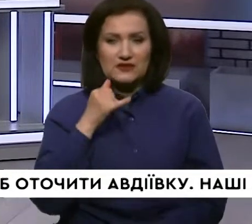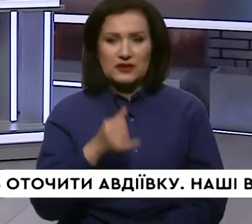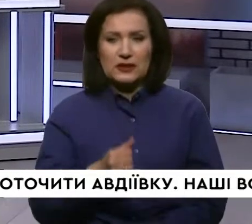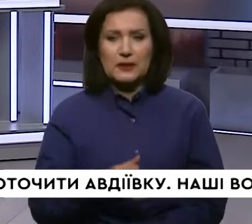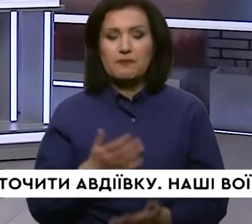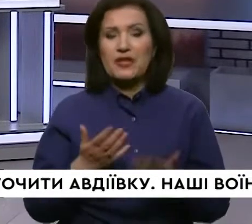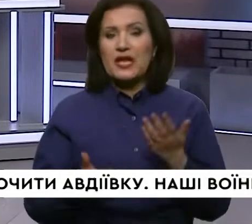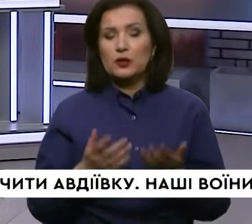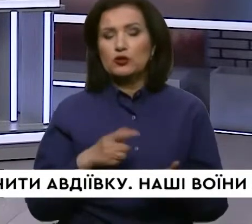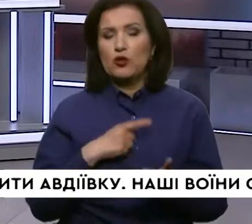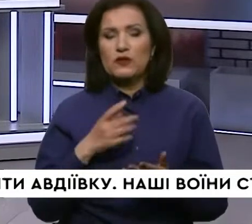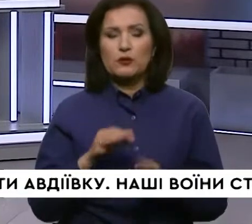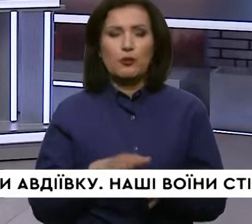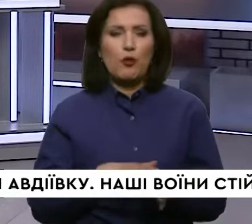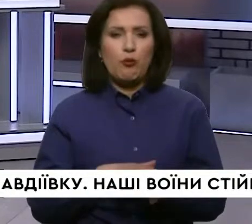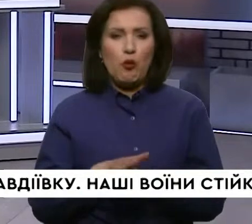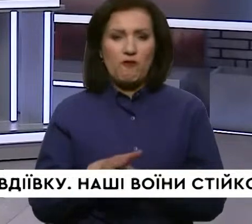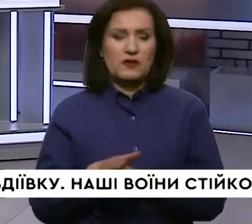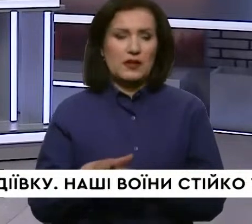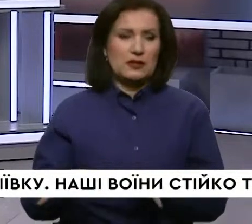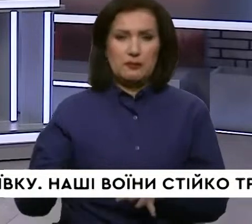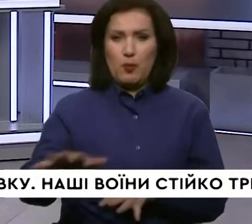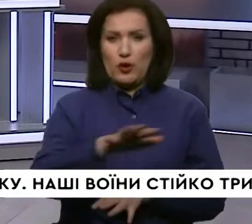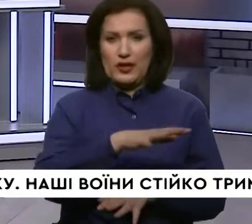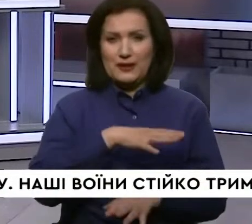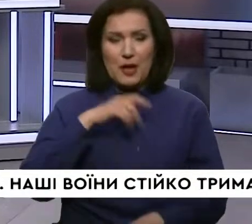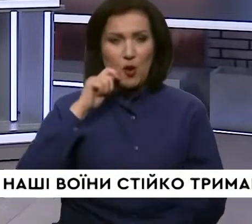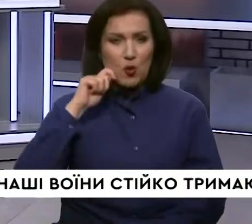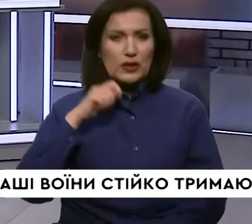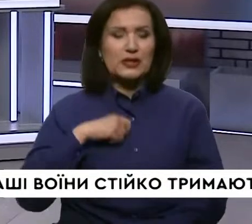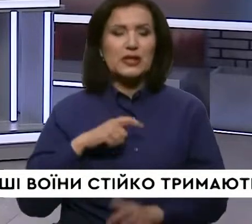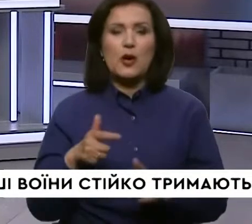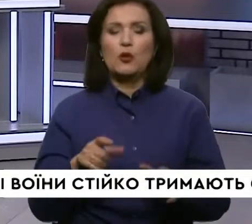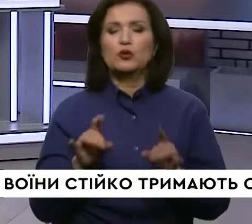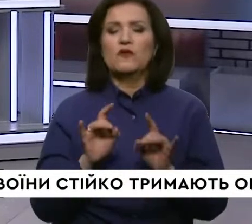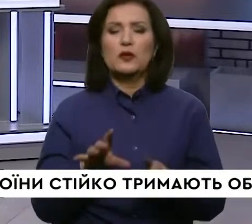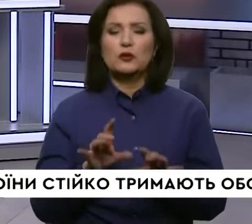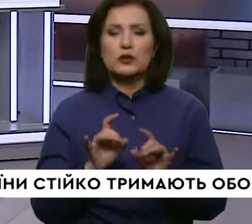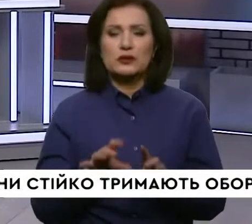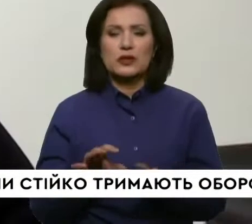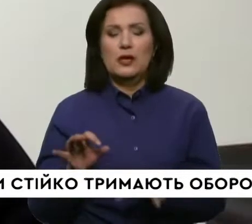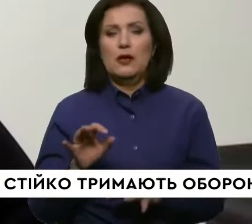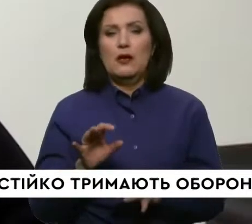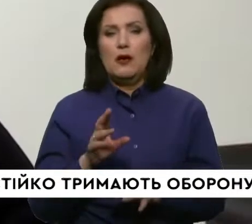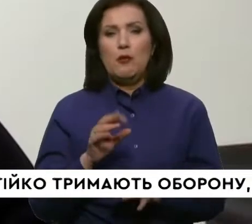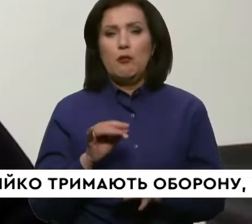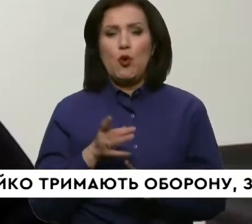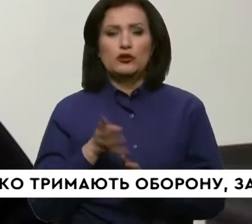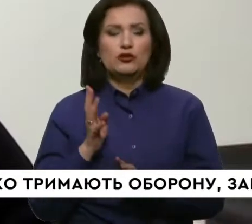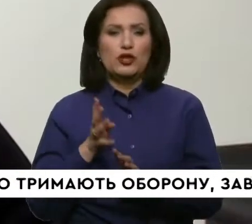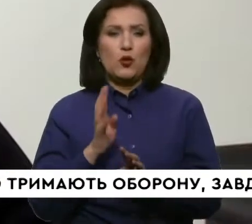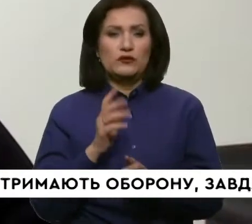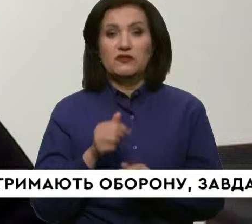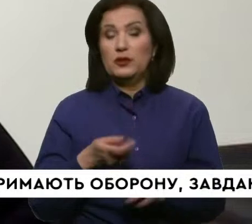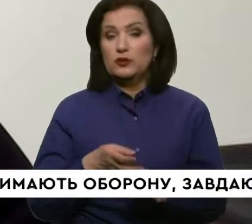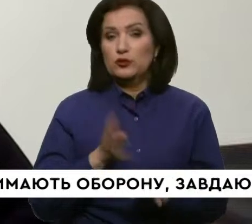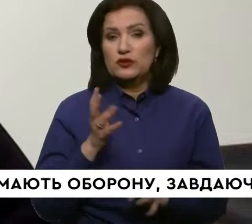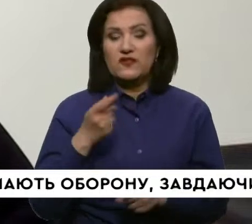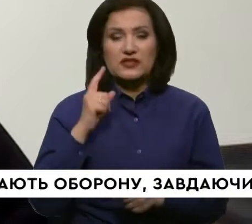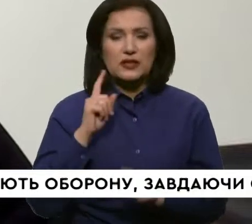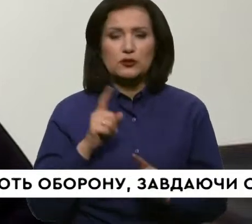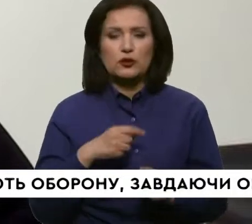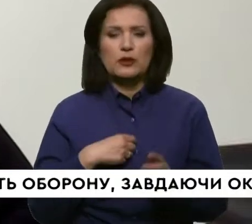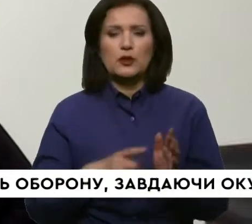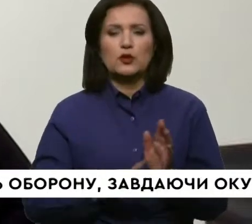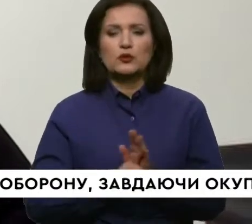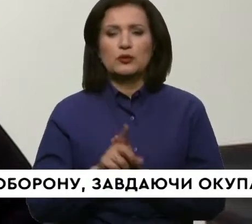Якщо говорити про повне покриття території України, то я готовий розказати По черговість. В першу чергу, ви знаєте,